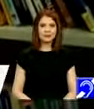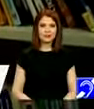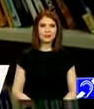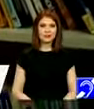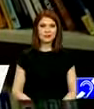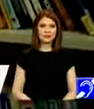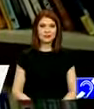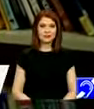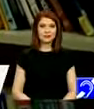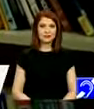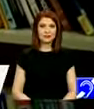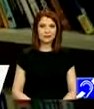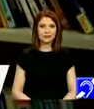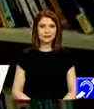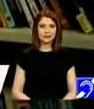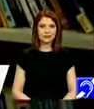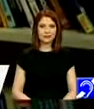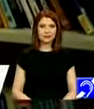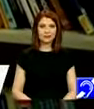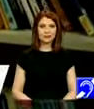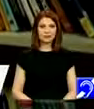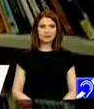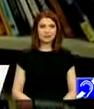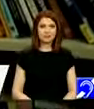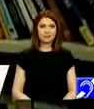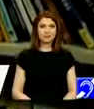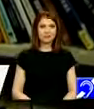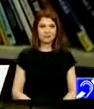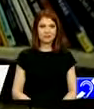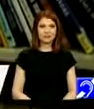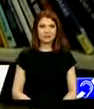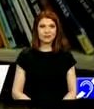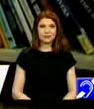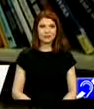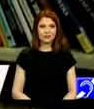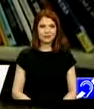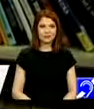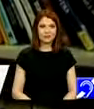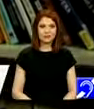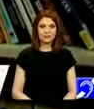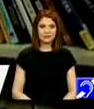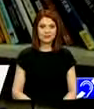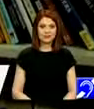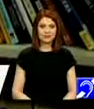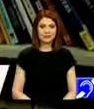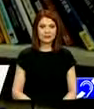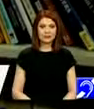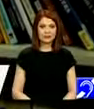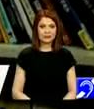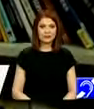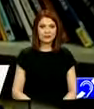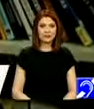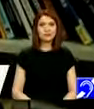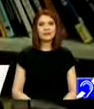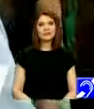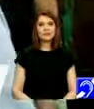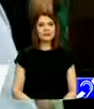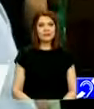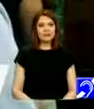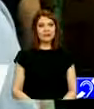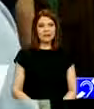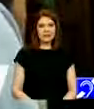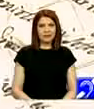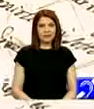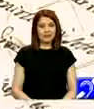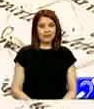country, and I want to speak Romanian, to learn Romanian, to live with Romanian